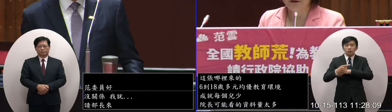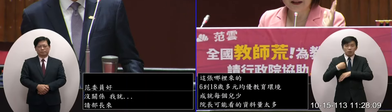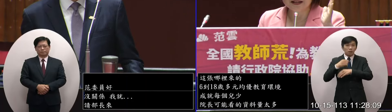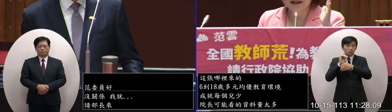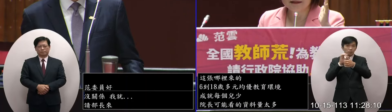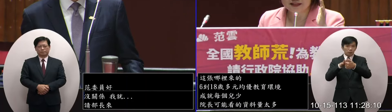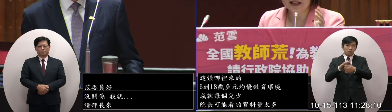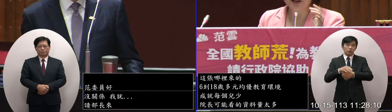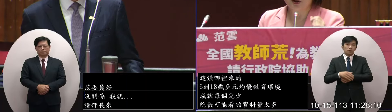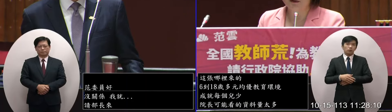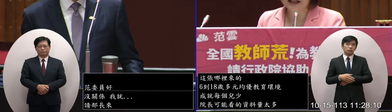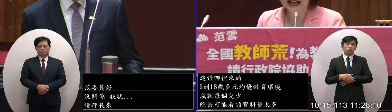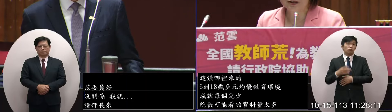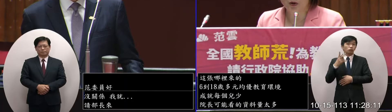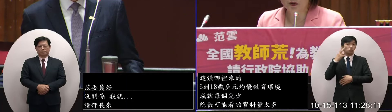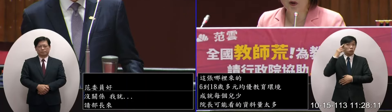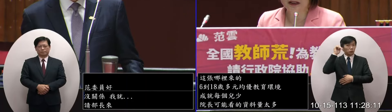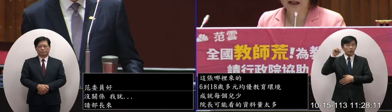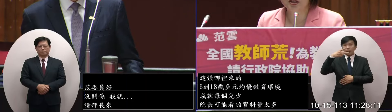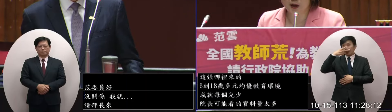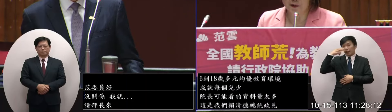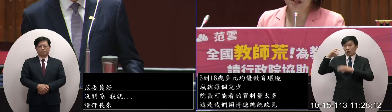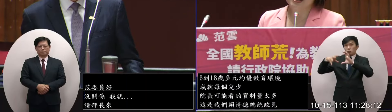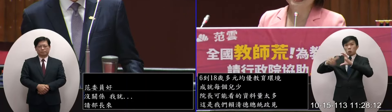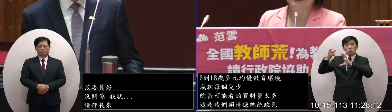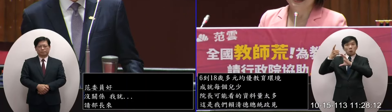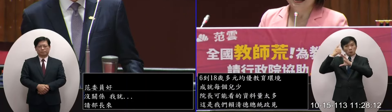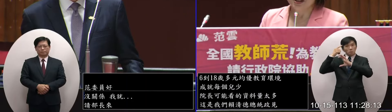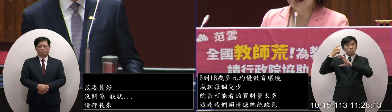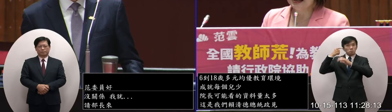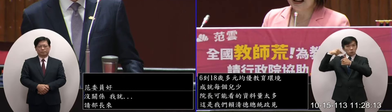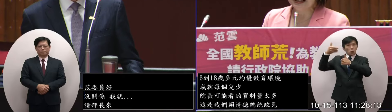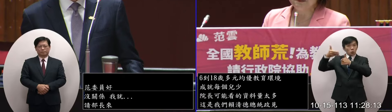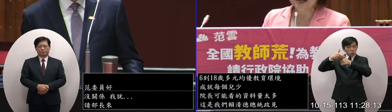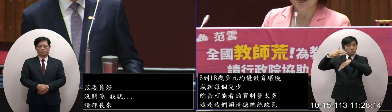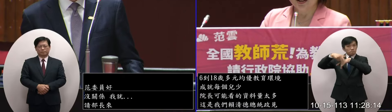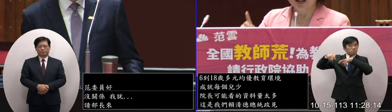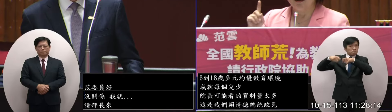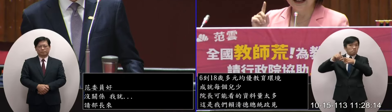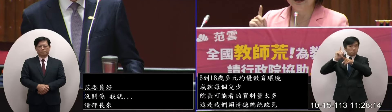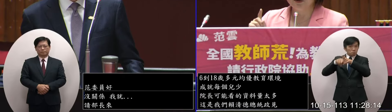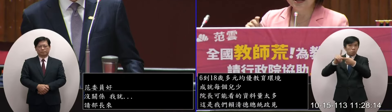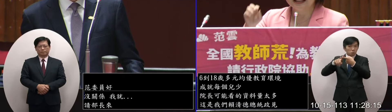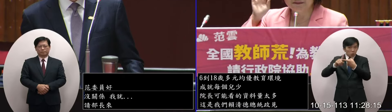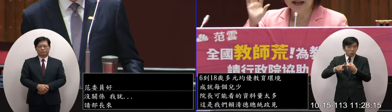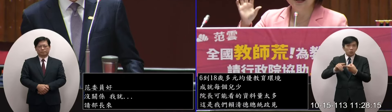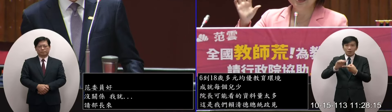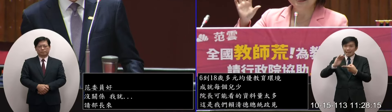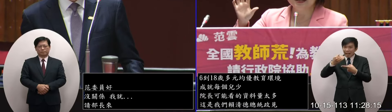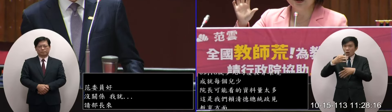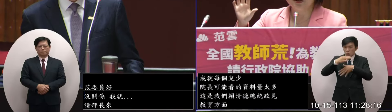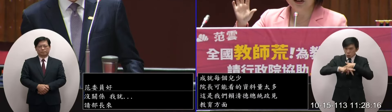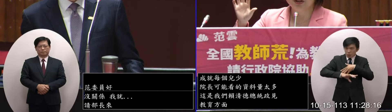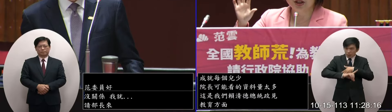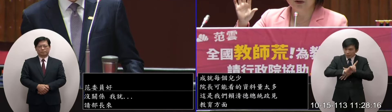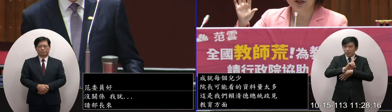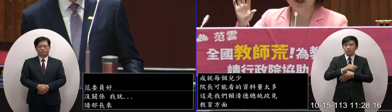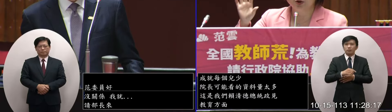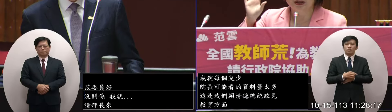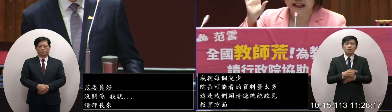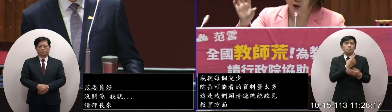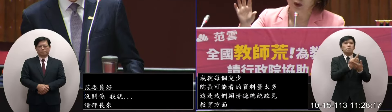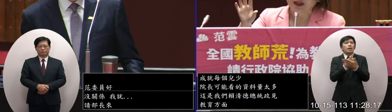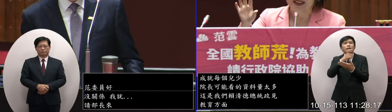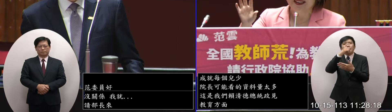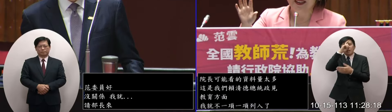告，我非常认同赖总统的教育政见，只是它里面少了一个东西，它每个政见都要教